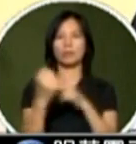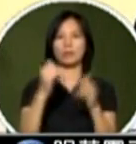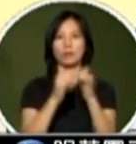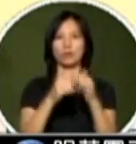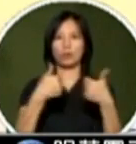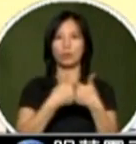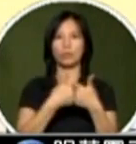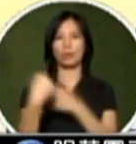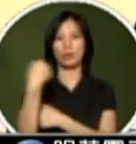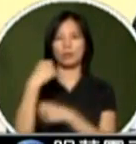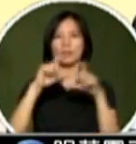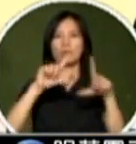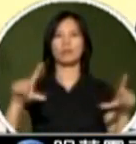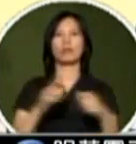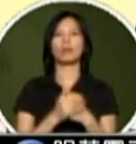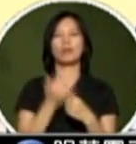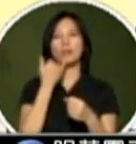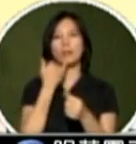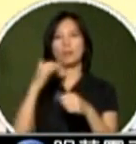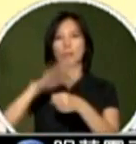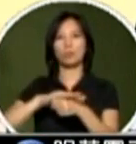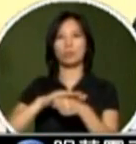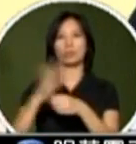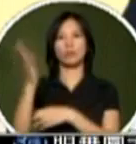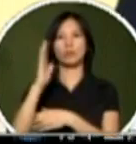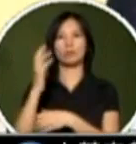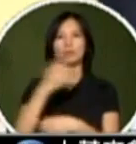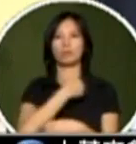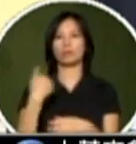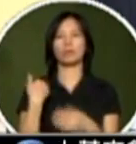这样才能填补政府失能，